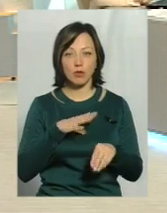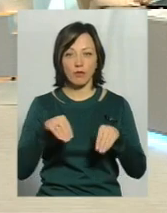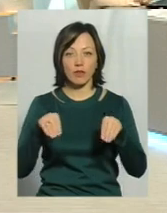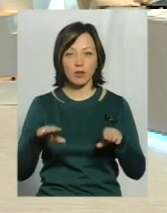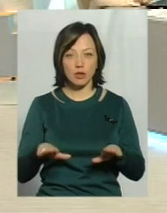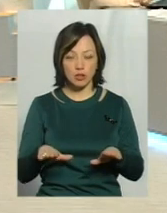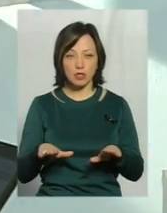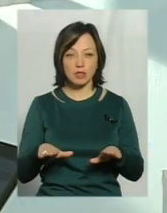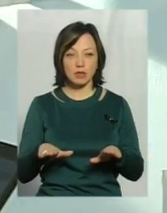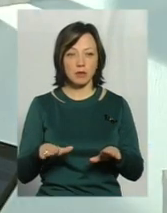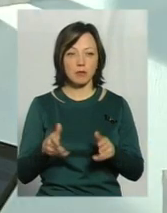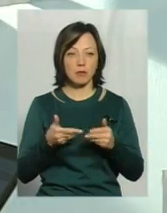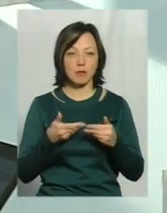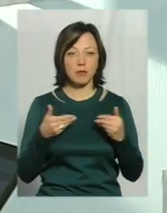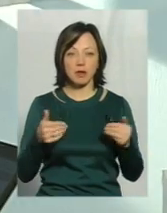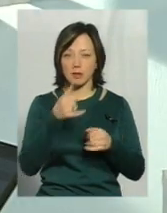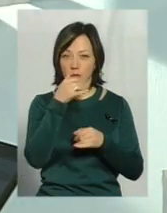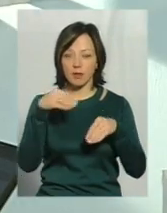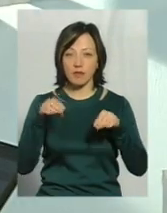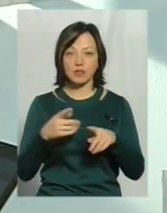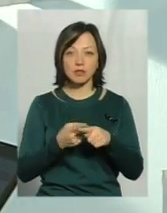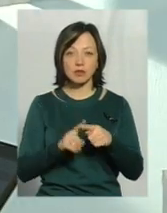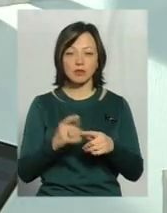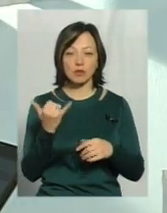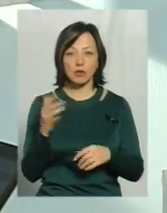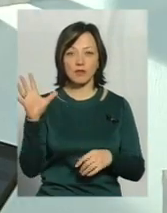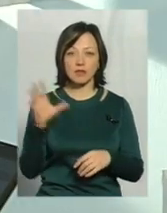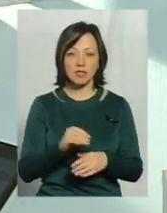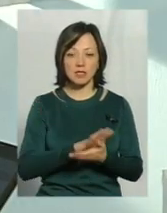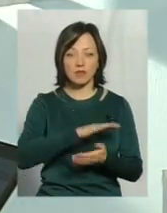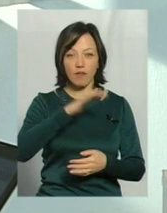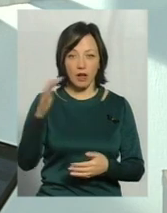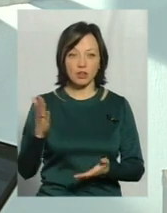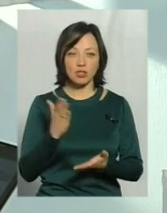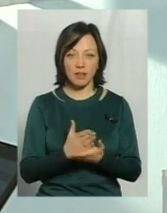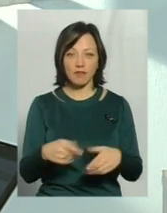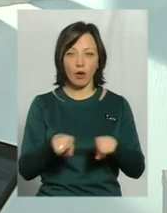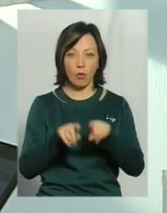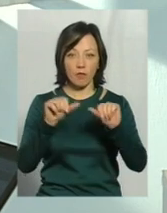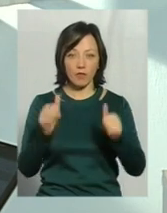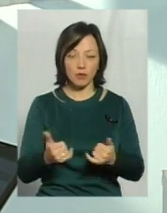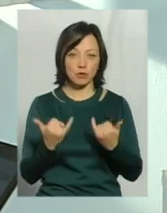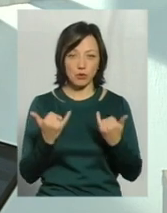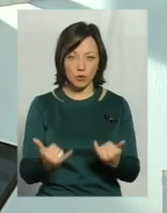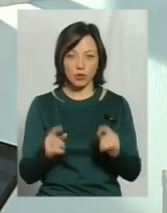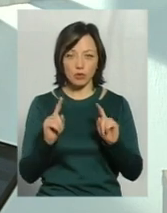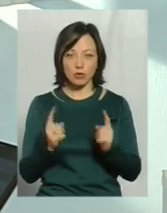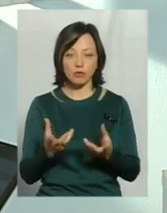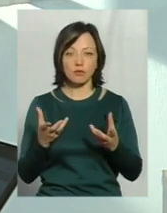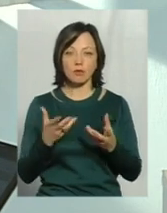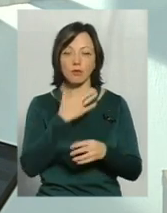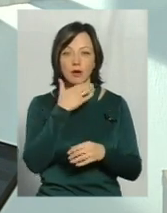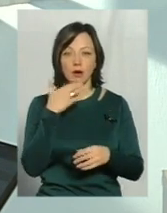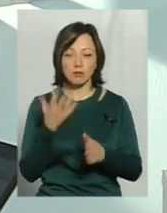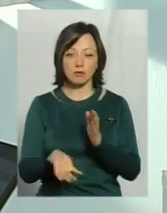вирішити, ми не вирішили, але сьогодні оці всі звалища, які є в такому вигляді, як вони є сьогодні, вони дуже